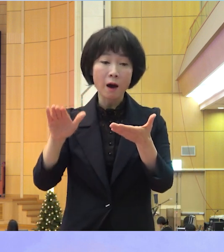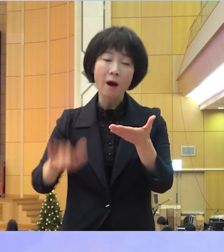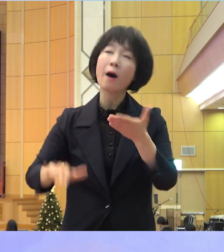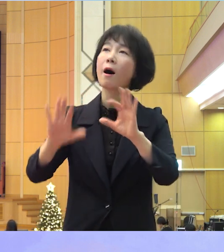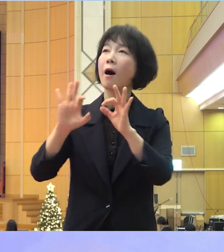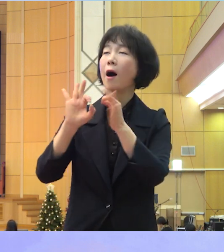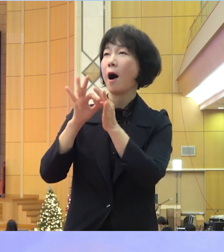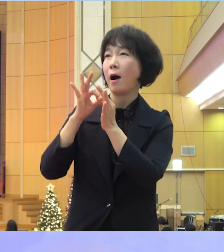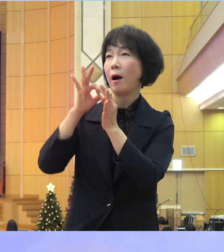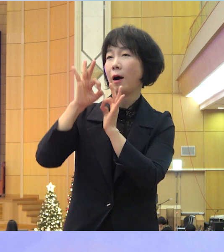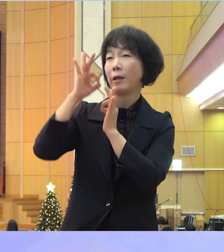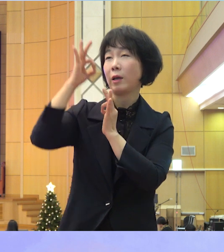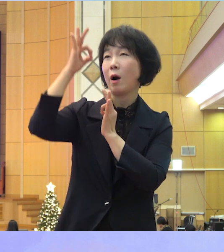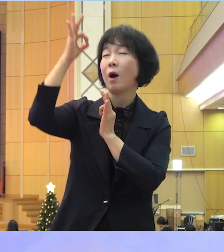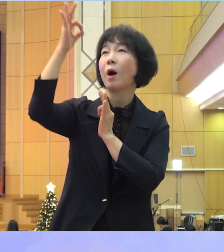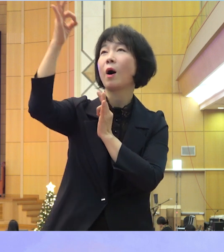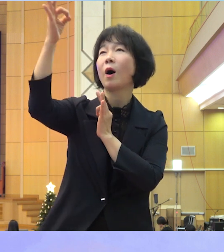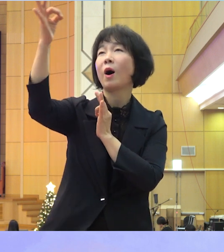나옵니다.